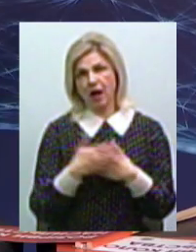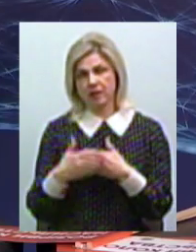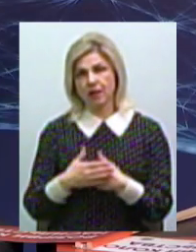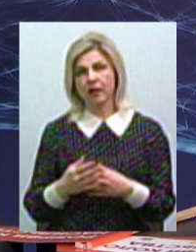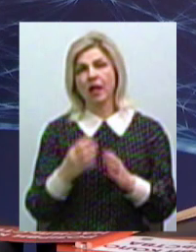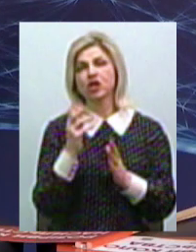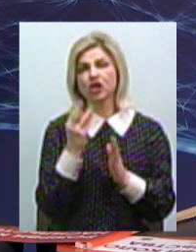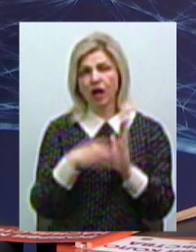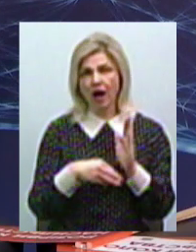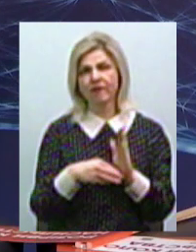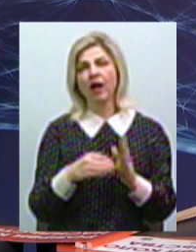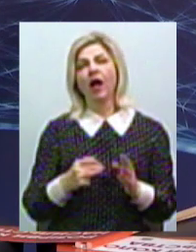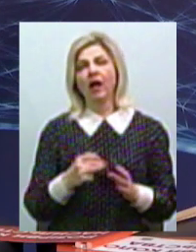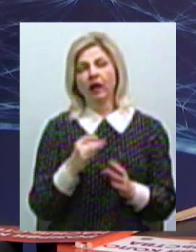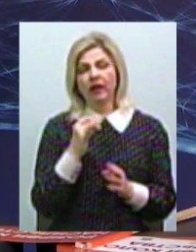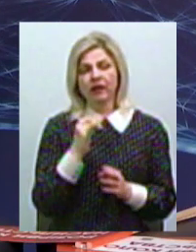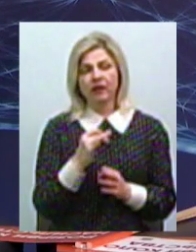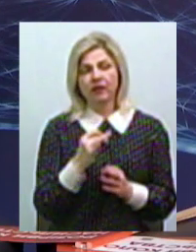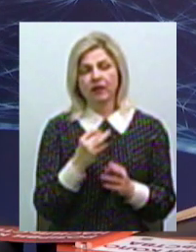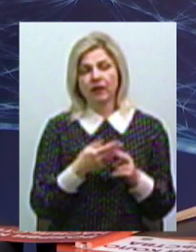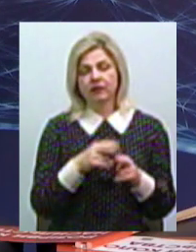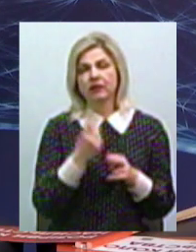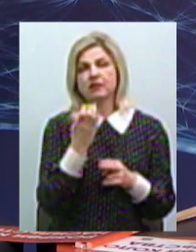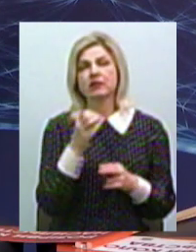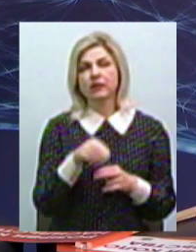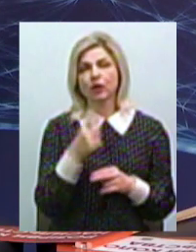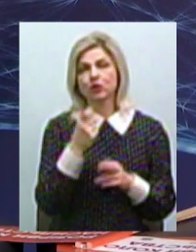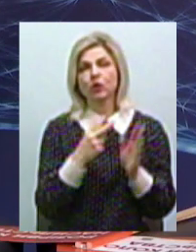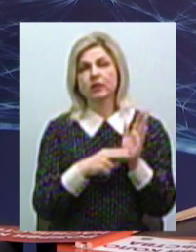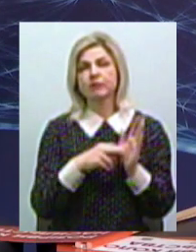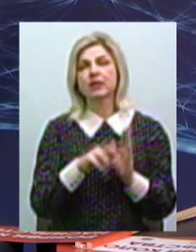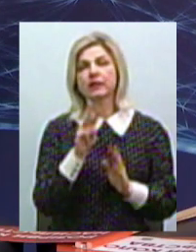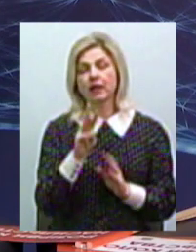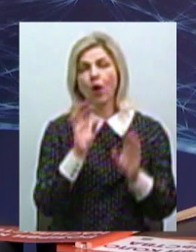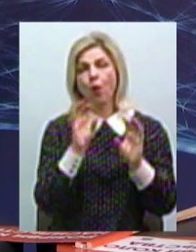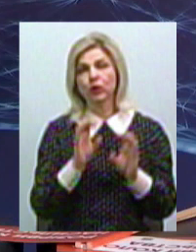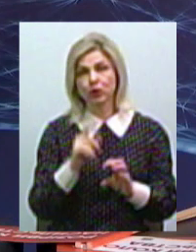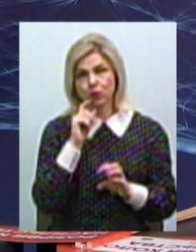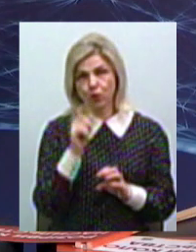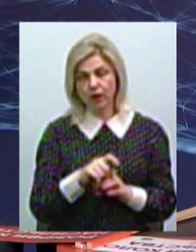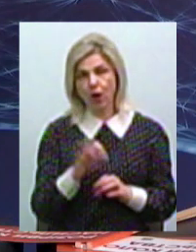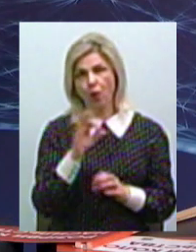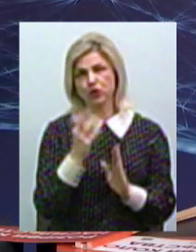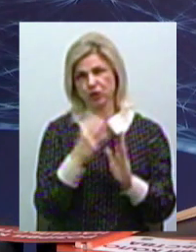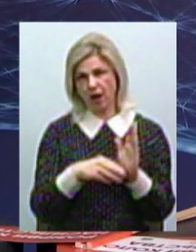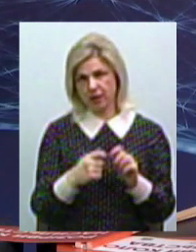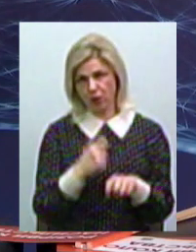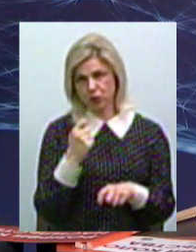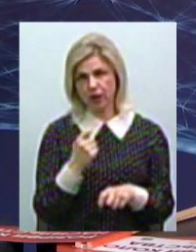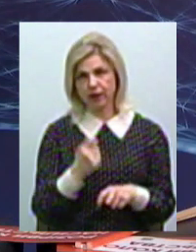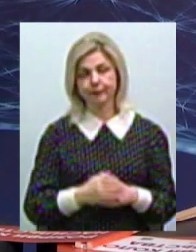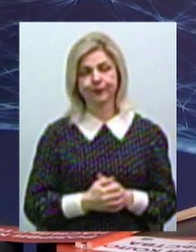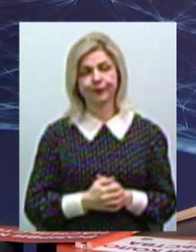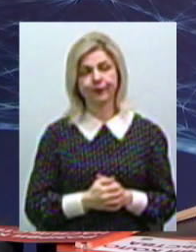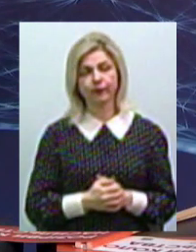відповідальність. Якщо говорити про адміністративну, то це стаття 173 з позначкою 2 Кодексу України про адміністративні правопорушення,